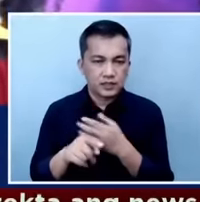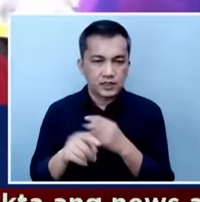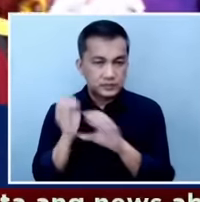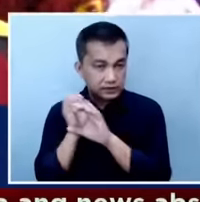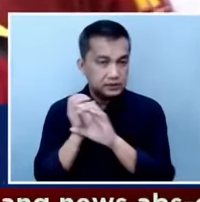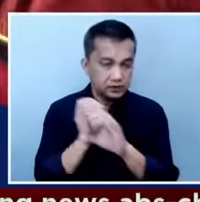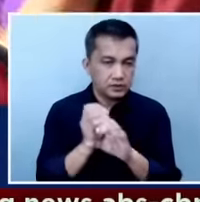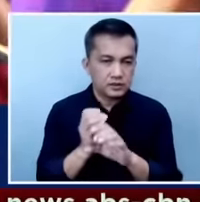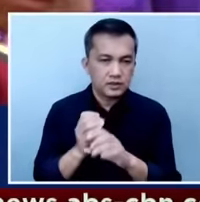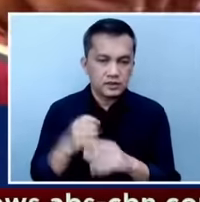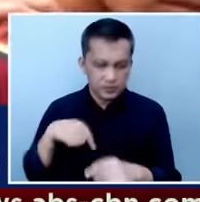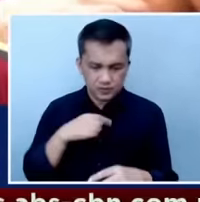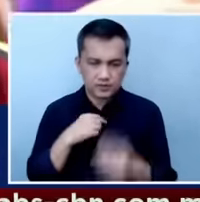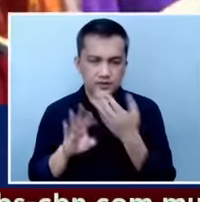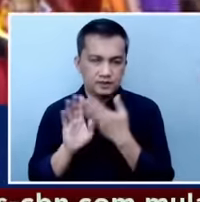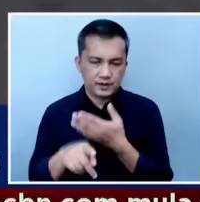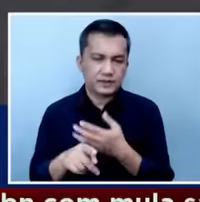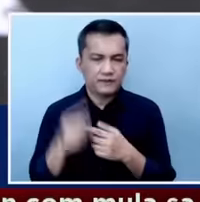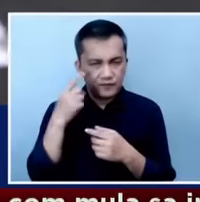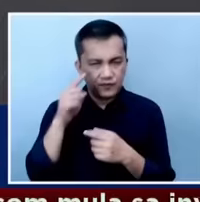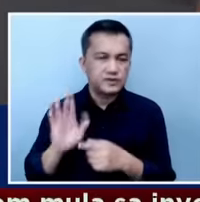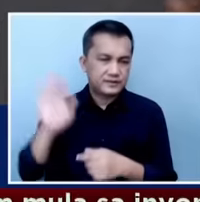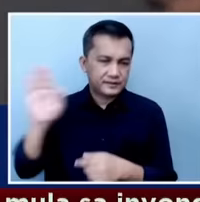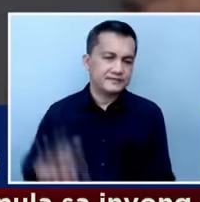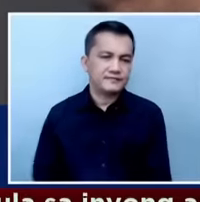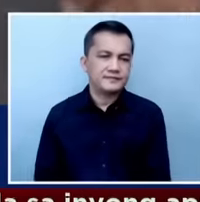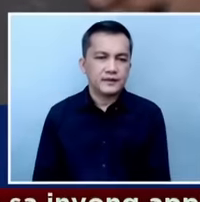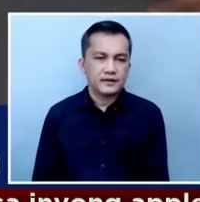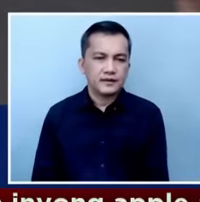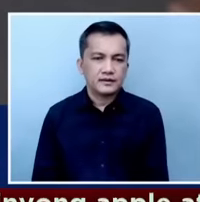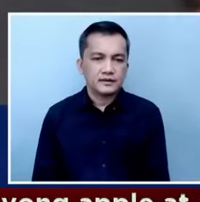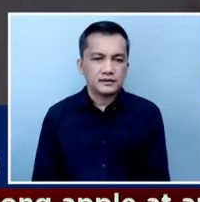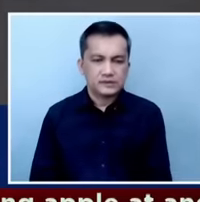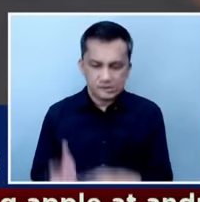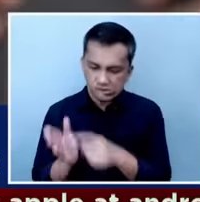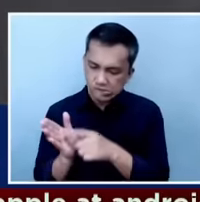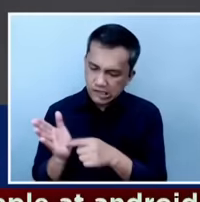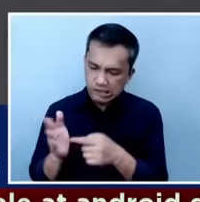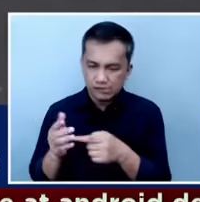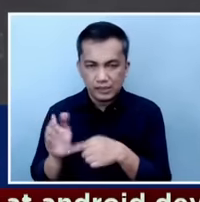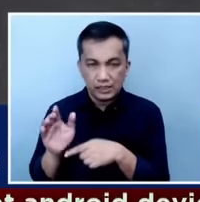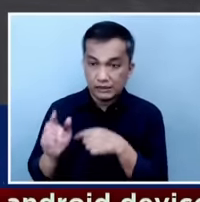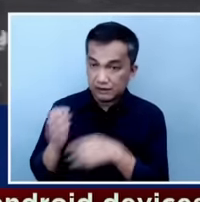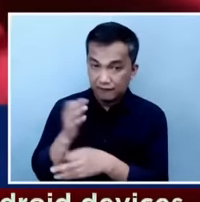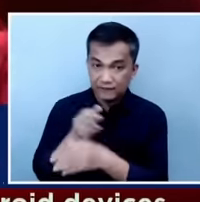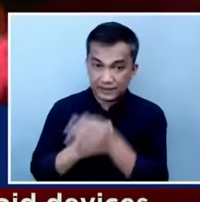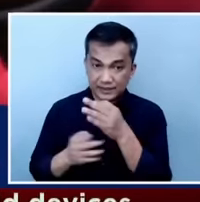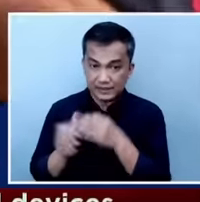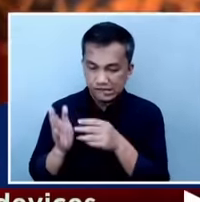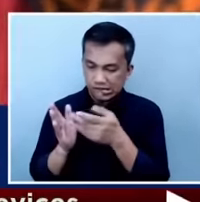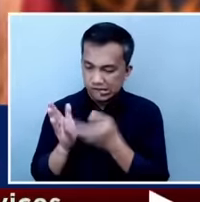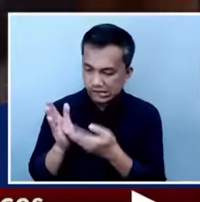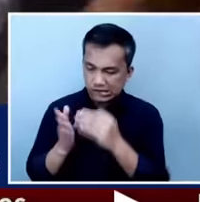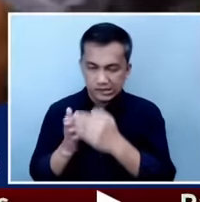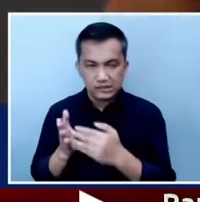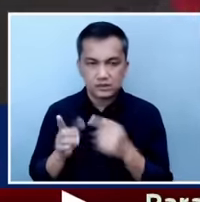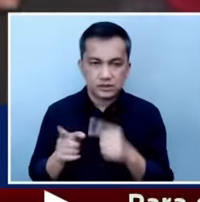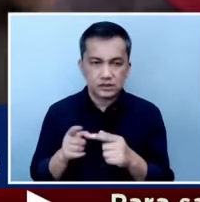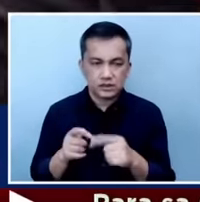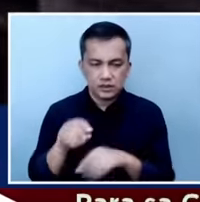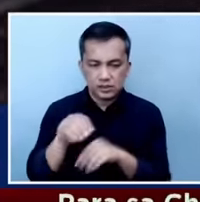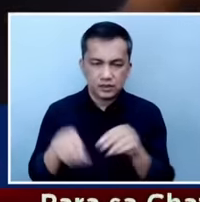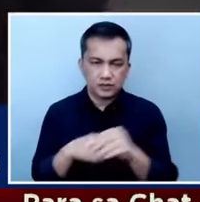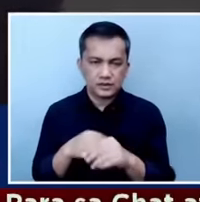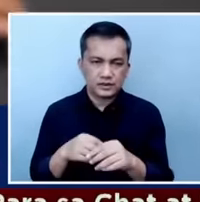kami, nagbabalik din kami para sa kanya. Ito, biyak yan. Ito. Bakas sa katawan ni Waki ang mga pilat at mga naging kapalit ng